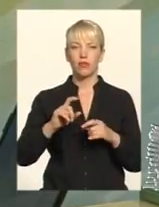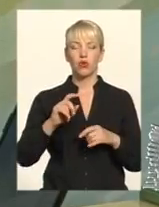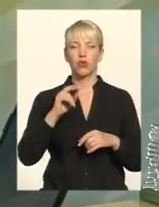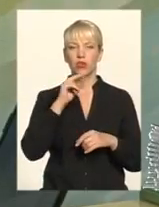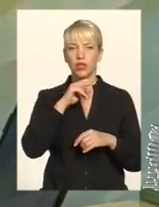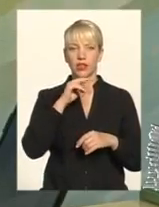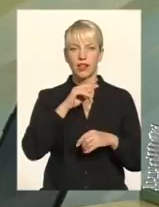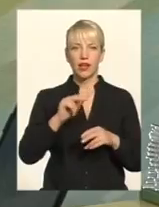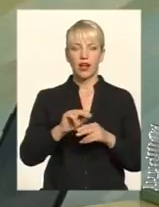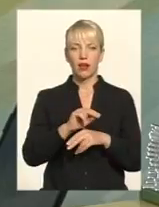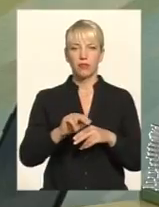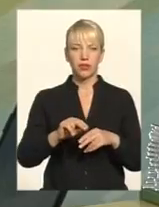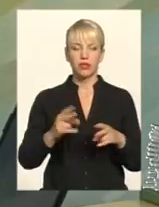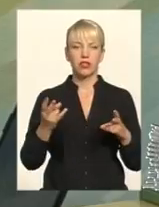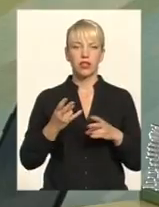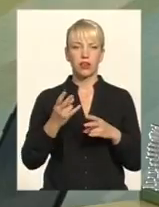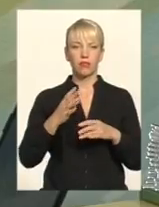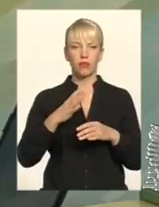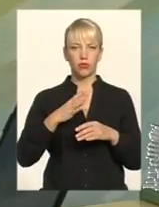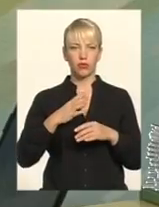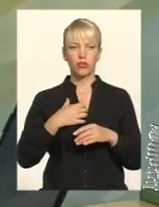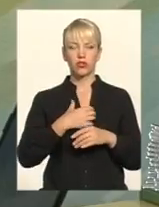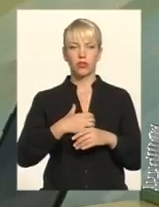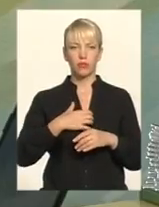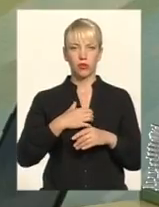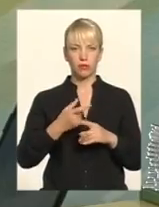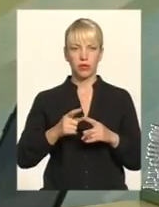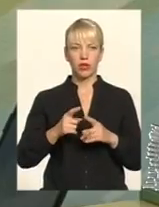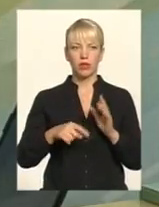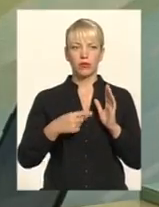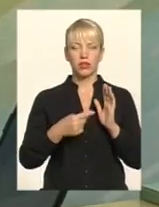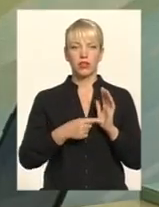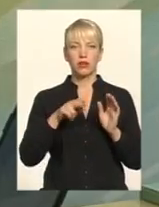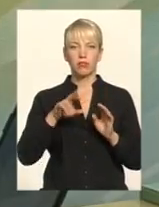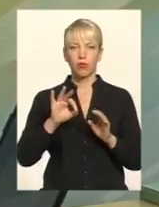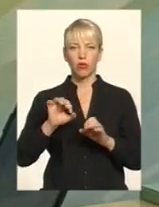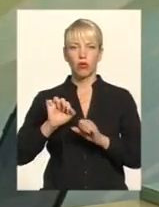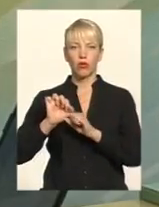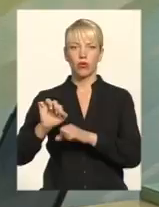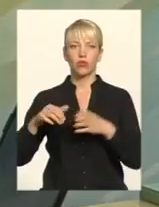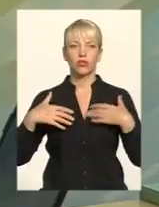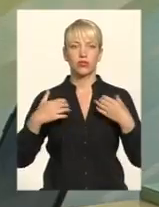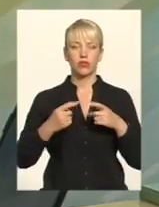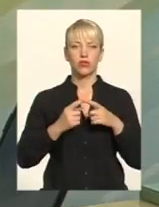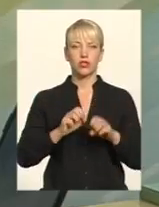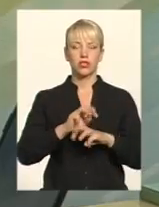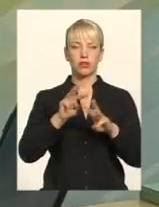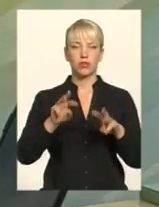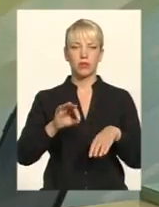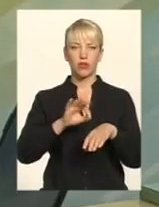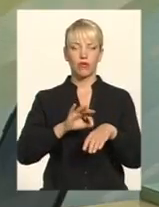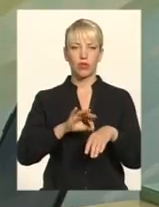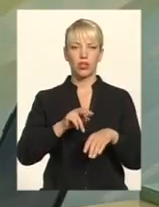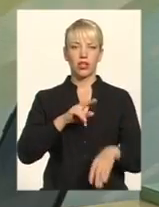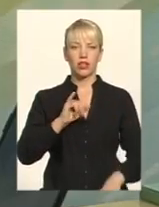були основними, я думаю, принципами було це по охороні здоров'я, це забезпечення хворих по діалізу,